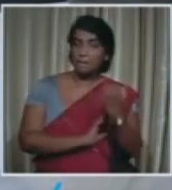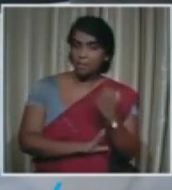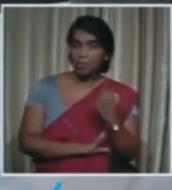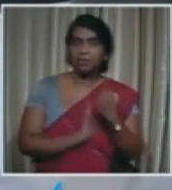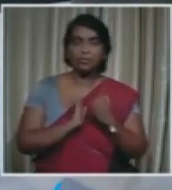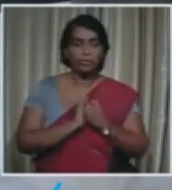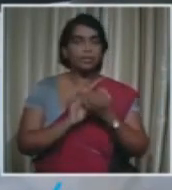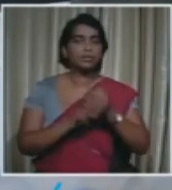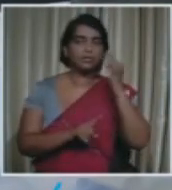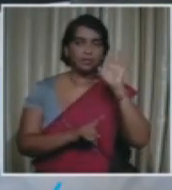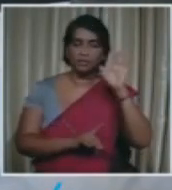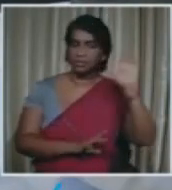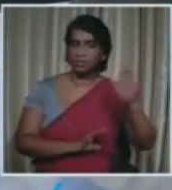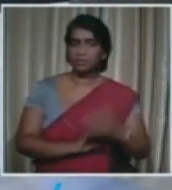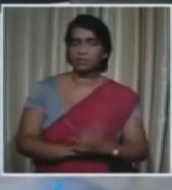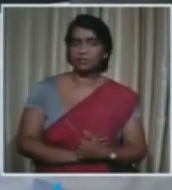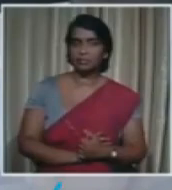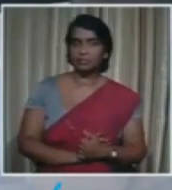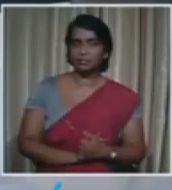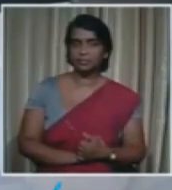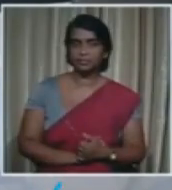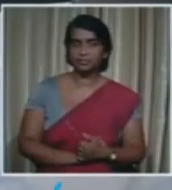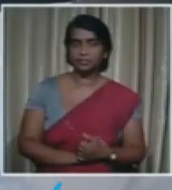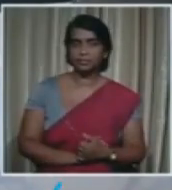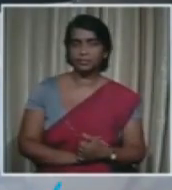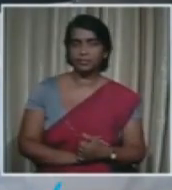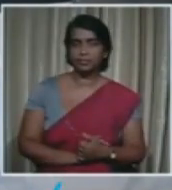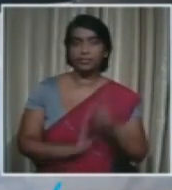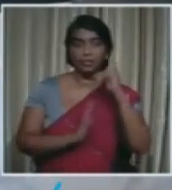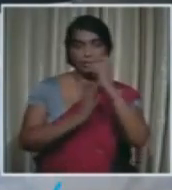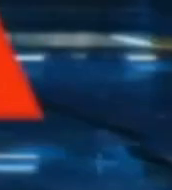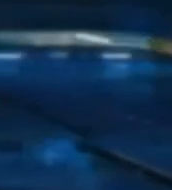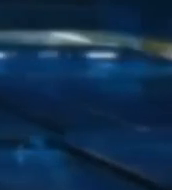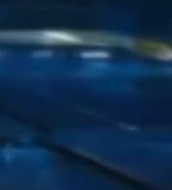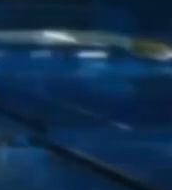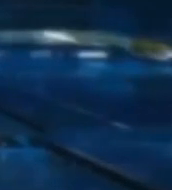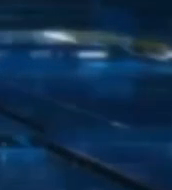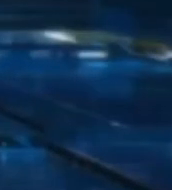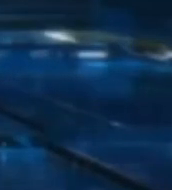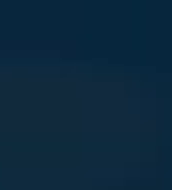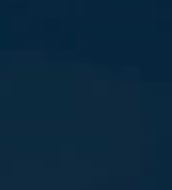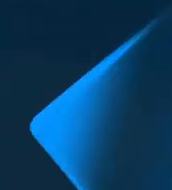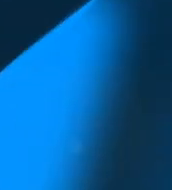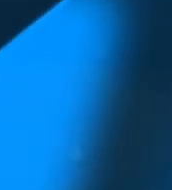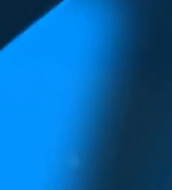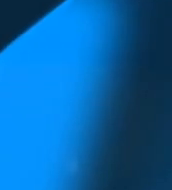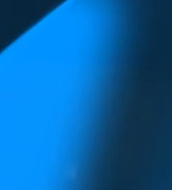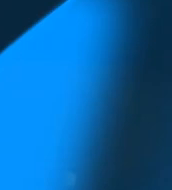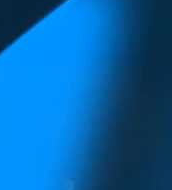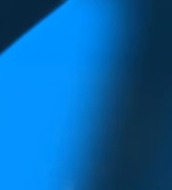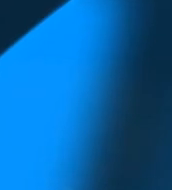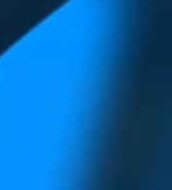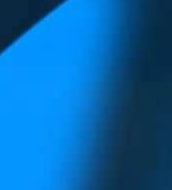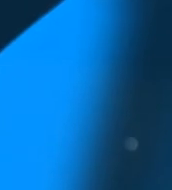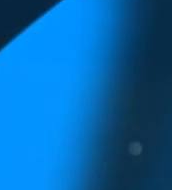අධිකරණ ජනාධිපතිතුමාට තියෙනවා. හරි. ඕකේ. ඒක තමයි මේ ව්‍යවස්ථාවේ තියෙන කියවලා බලන්න. ද දිනපතා